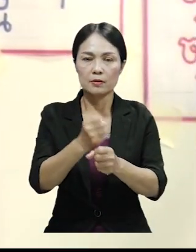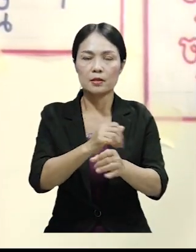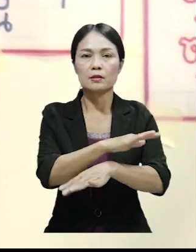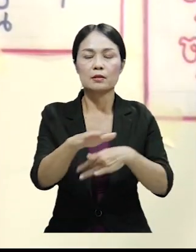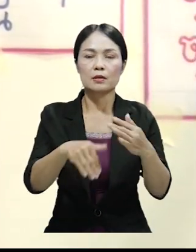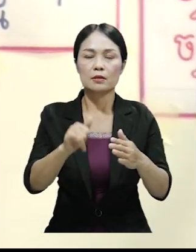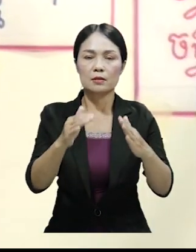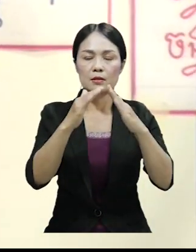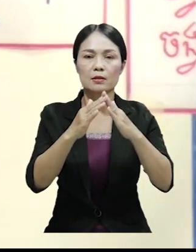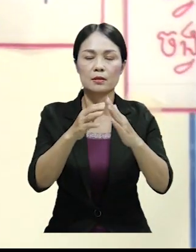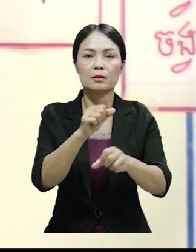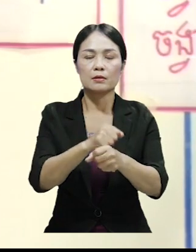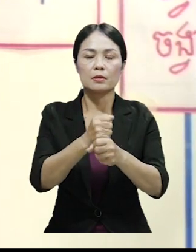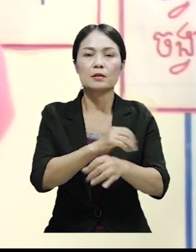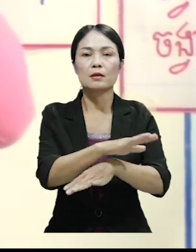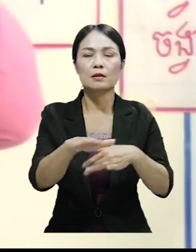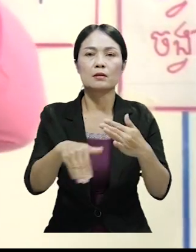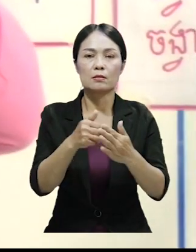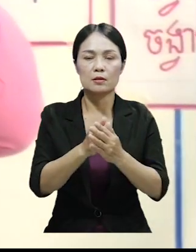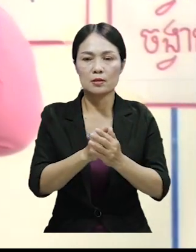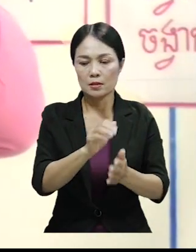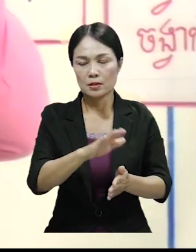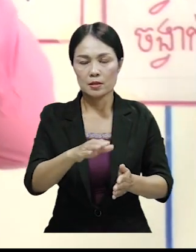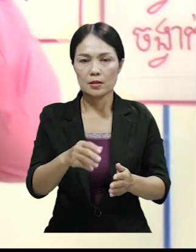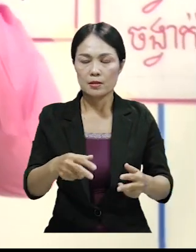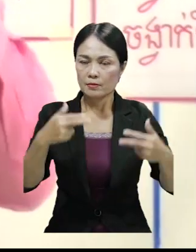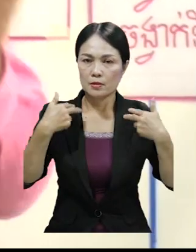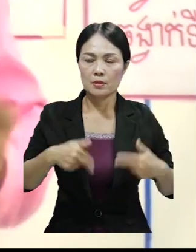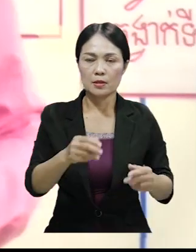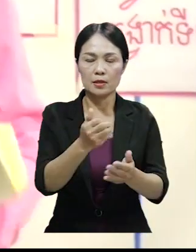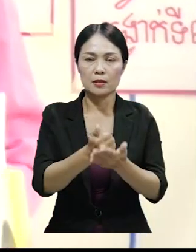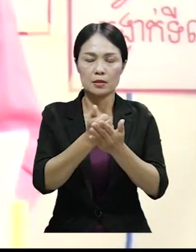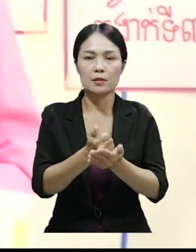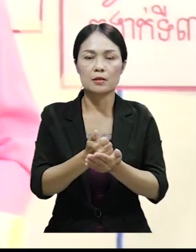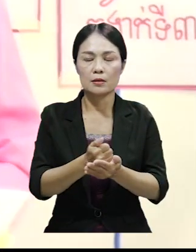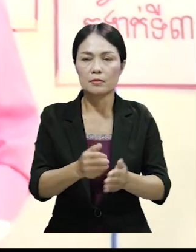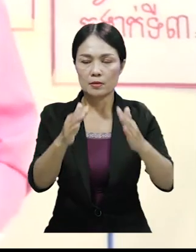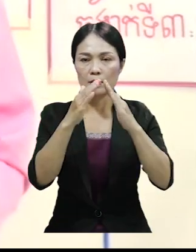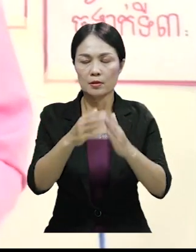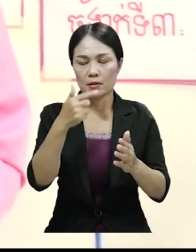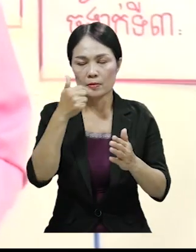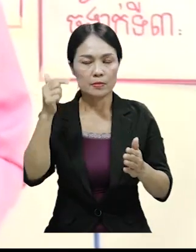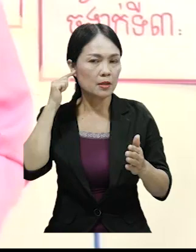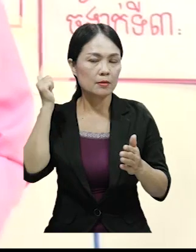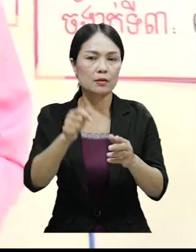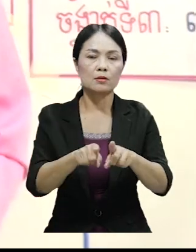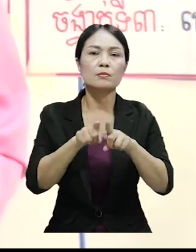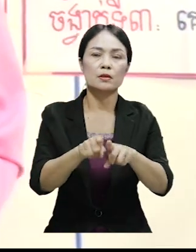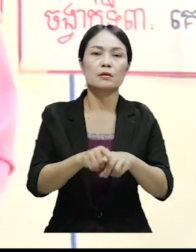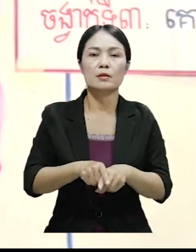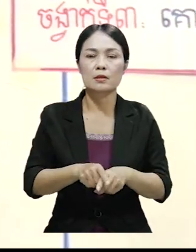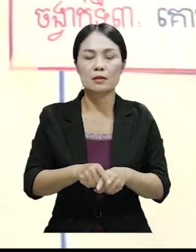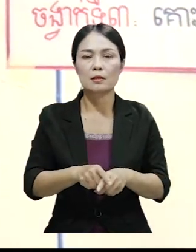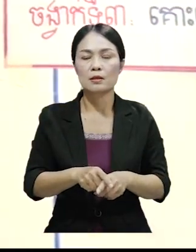ណានៅផ្ទះធ្វើកិច្ចការទាំងអស់គ្នាហើយបើកូនមានពេលទំនេរជួយធ្វើការងារផ្ទះប៉ាម៉ាក់របស់កូនផងណា